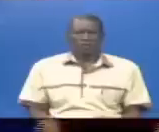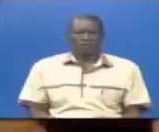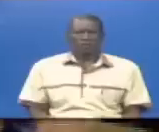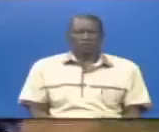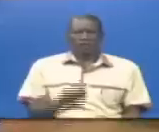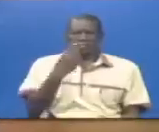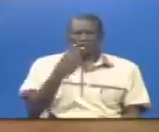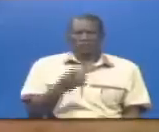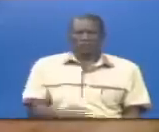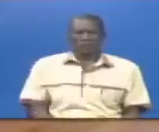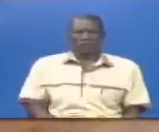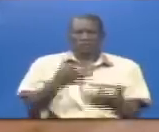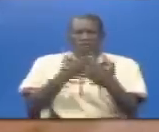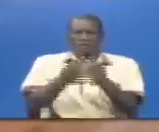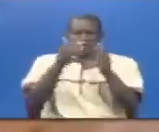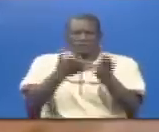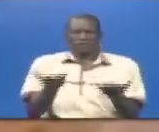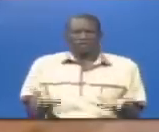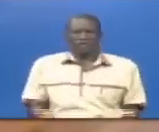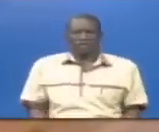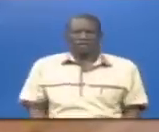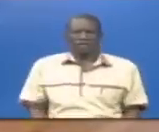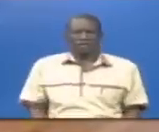namuona wanamshika jamaa mmoja ambaye,